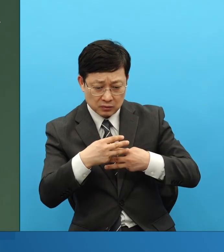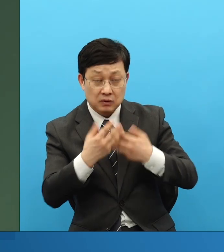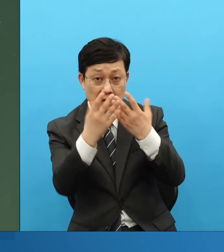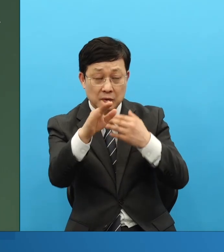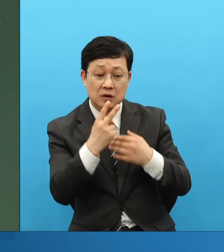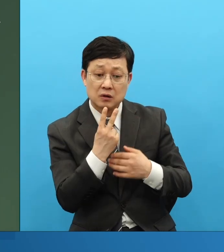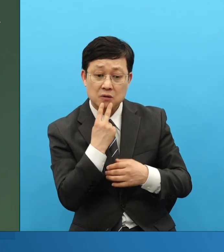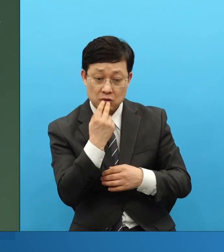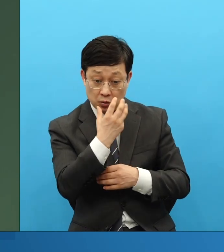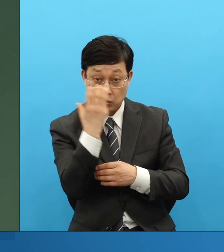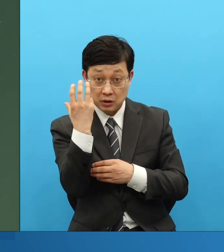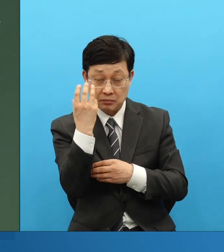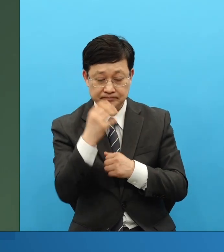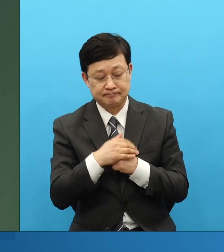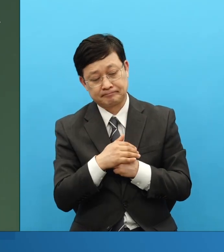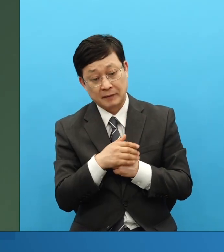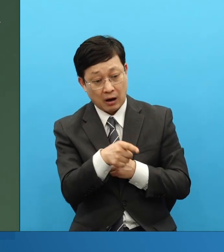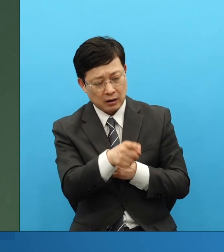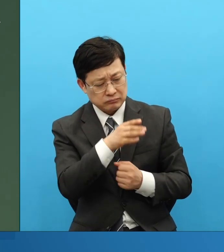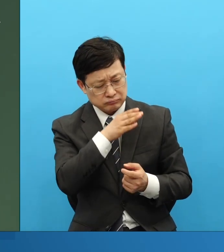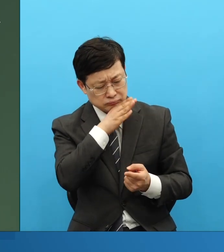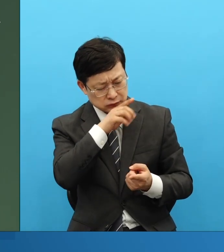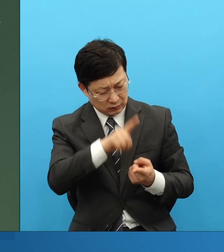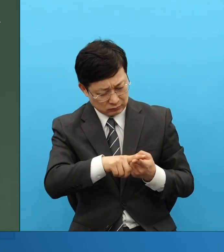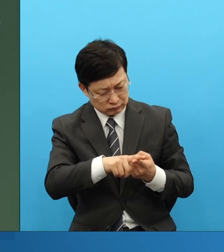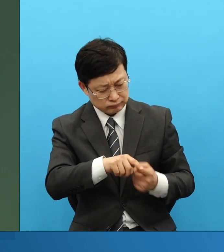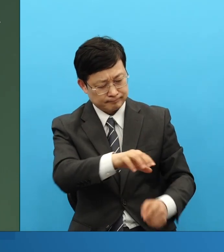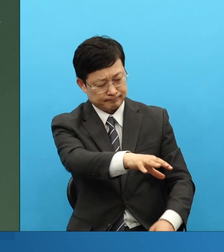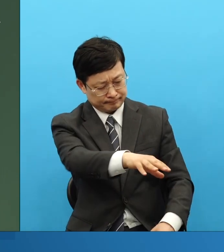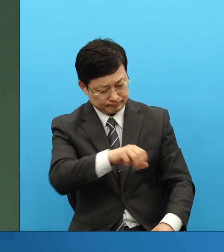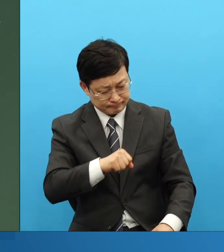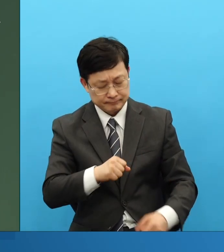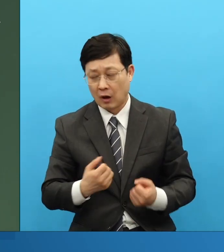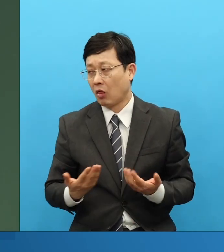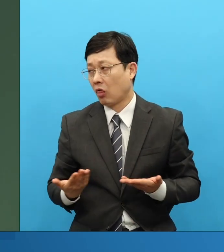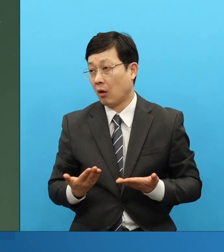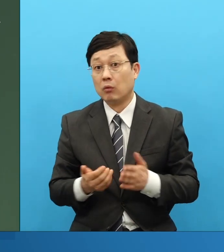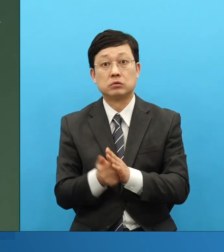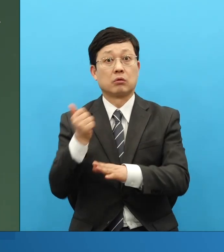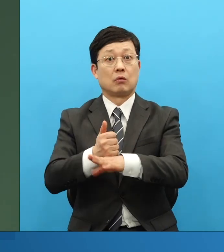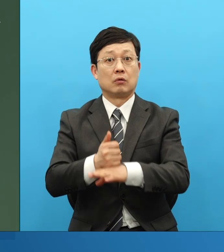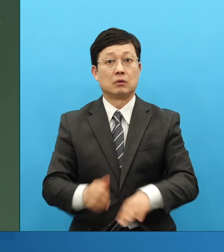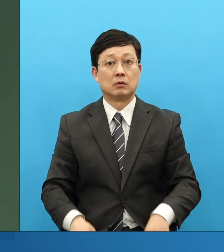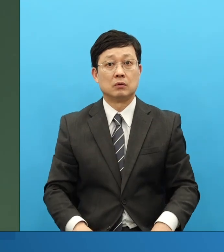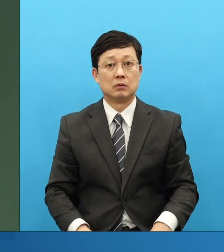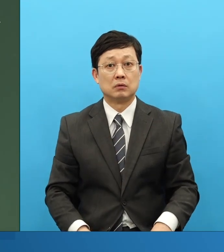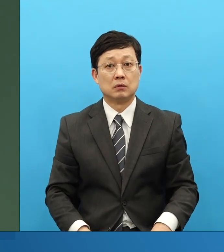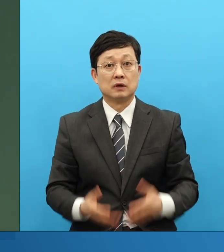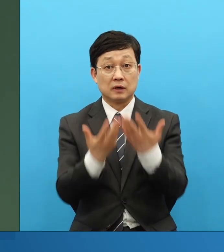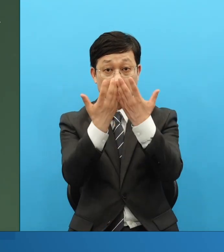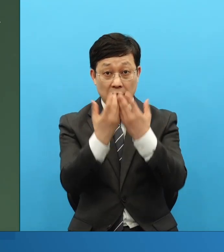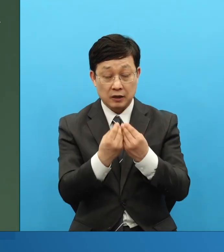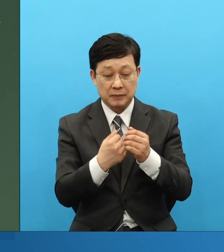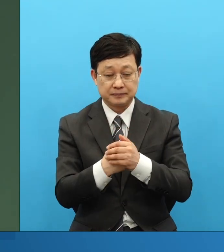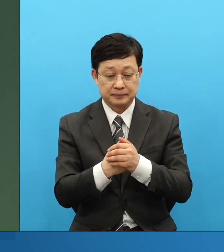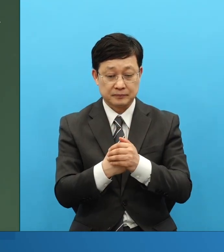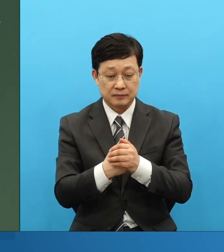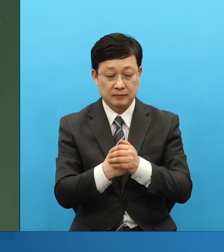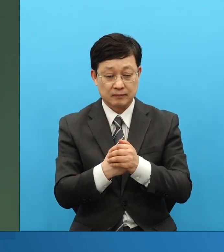볼 같으면 당연한 걸 했어요. If we look at one person, Joseph, he did what was rightful. 뭐 할 거냐가 아니고 청소부로